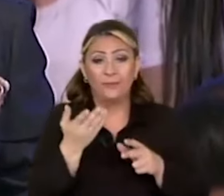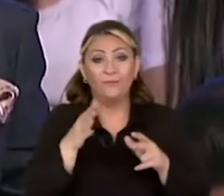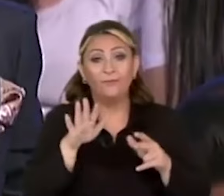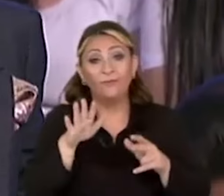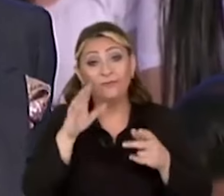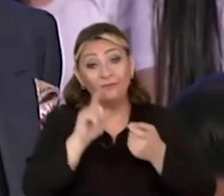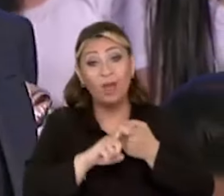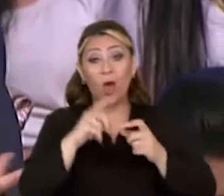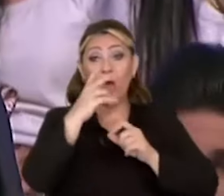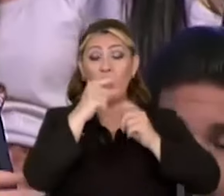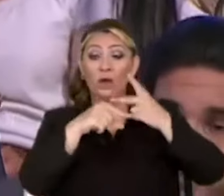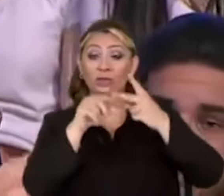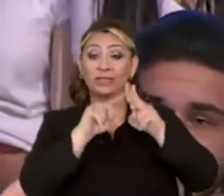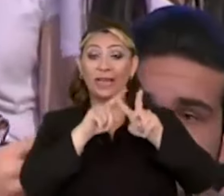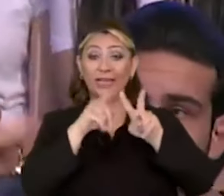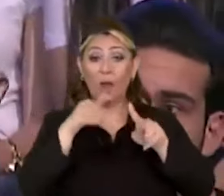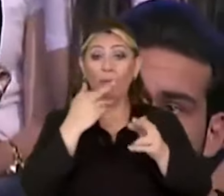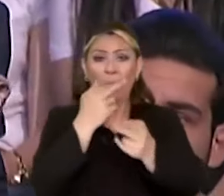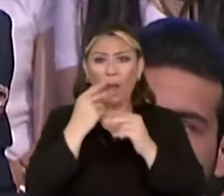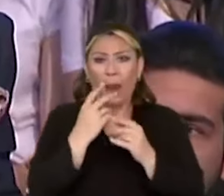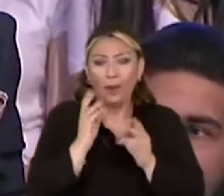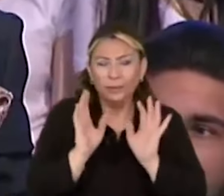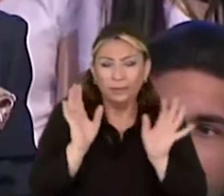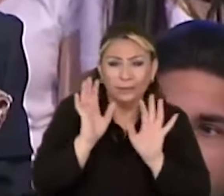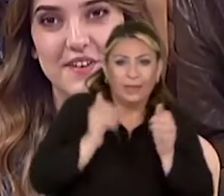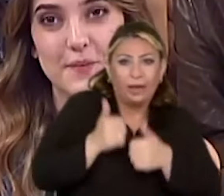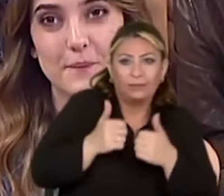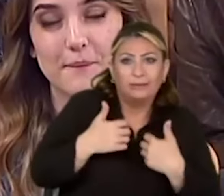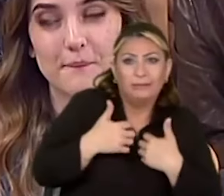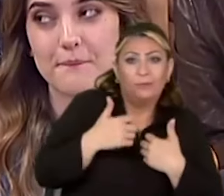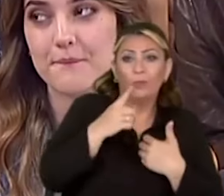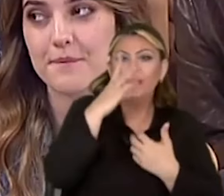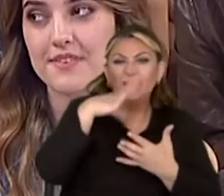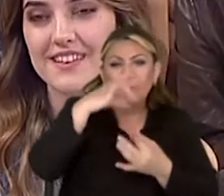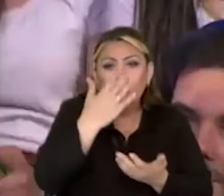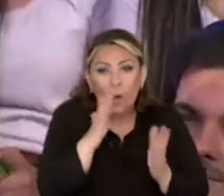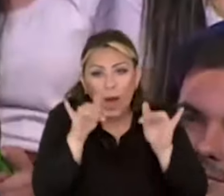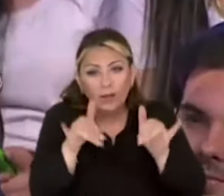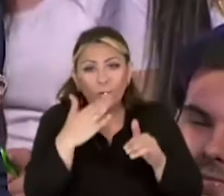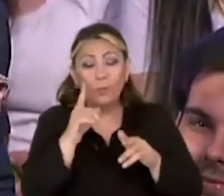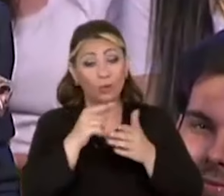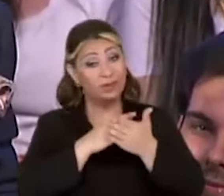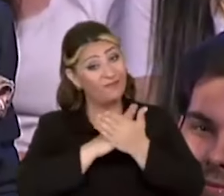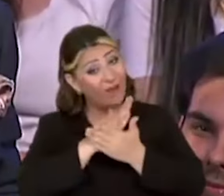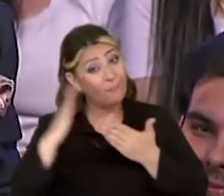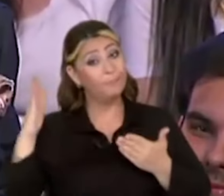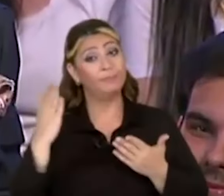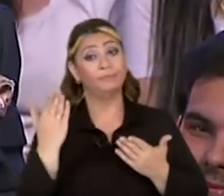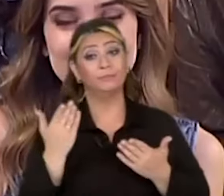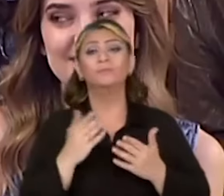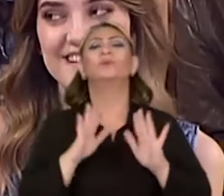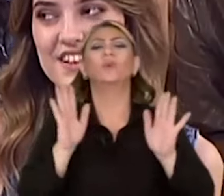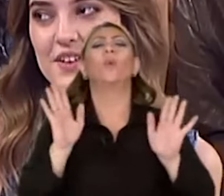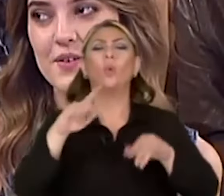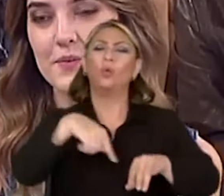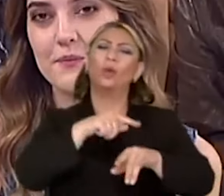yani Özkan geliyor böyle soru soruyor. Falan filan. Ya böyle bir tip yok. Bence bu kariyer devam etmeli. Yok artık.